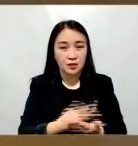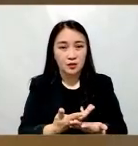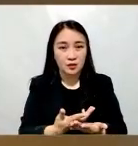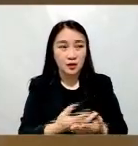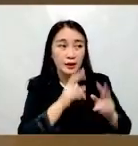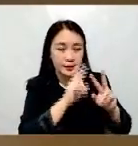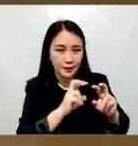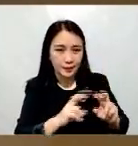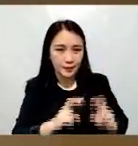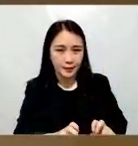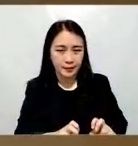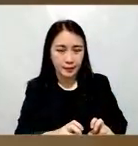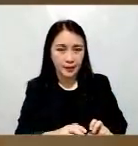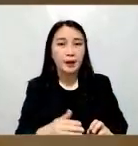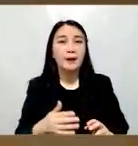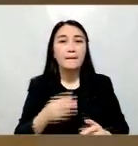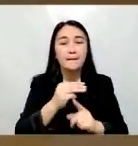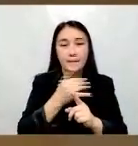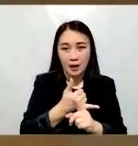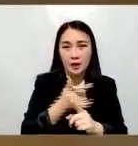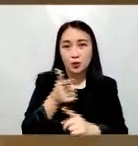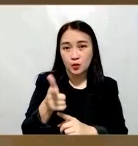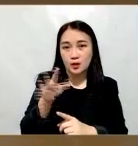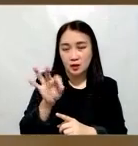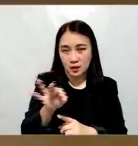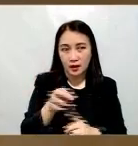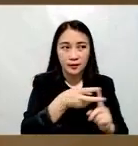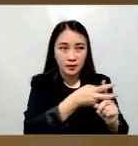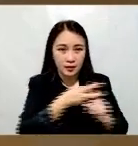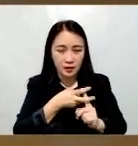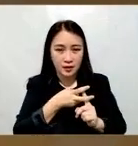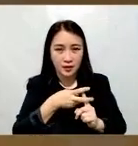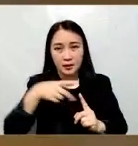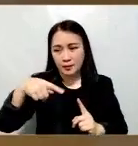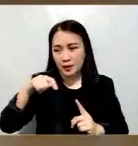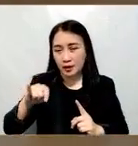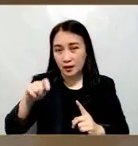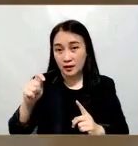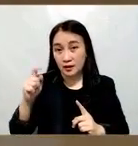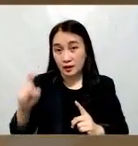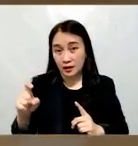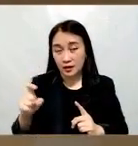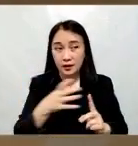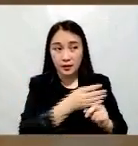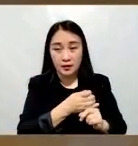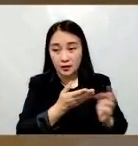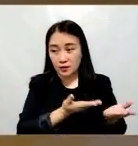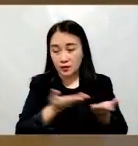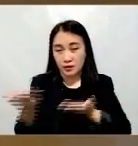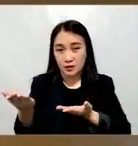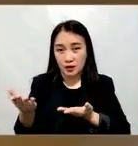Office, May 29, nang dukutin ng mga suspect ang biktima sa PITX. Dinala siya sa bahay sa Santa Rosa at doon